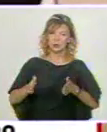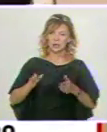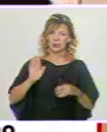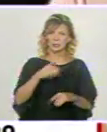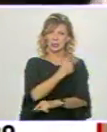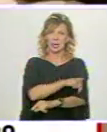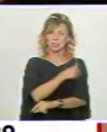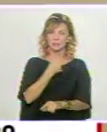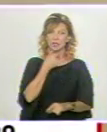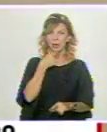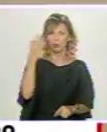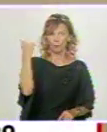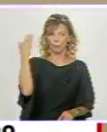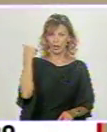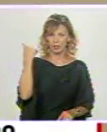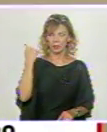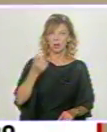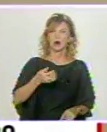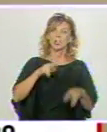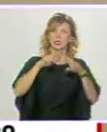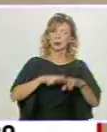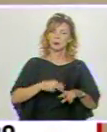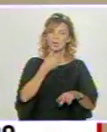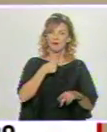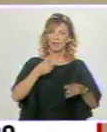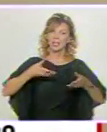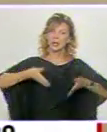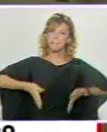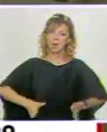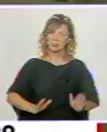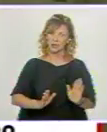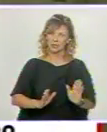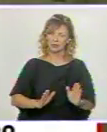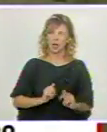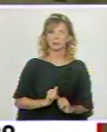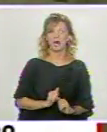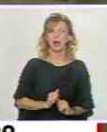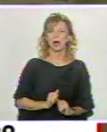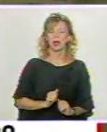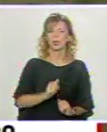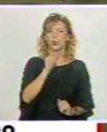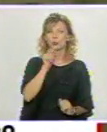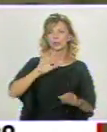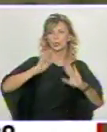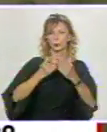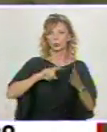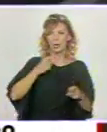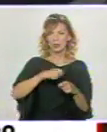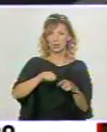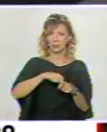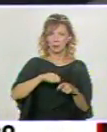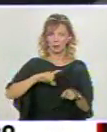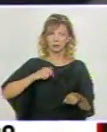perturba activitatea medicală. Practic, în vechea locație a rămas doar maternitatea, care funcționează într-o clădire complet renovată. Este un